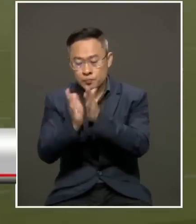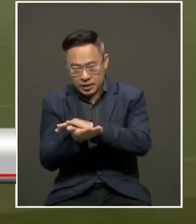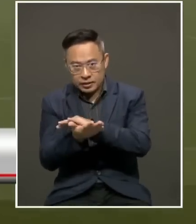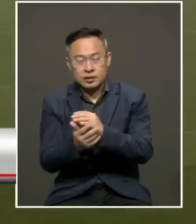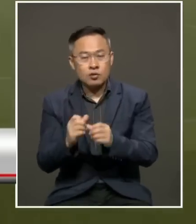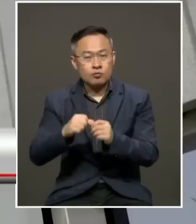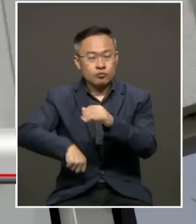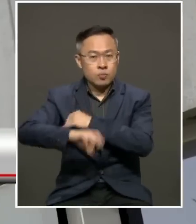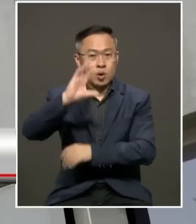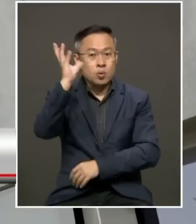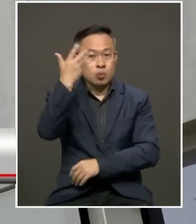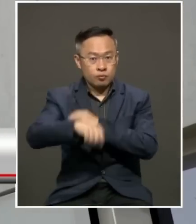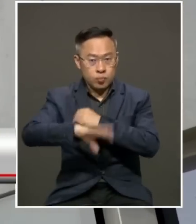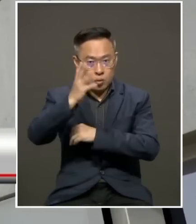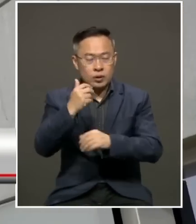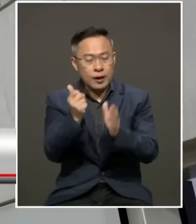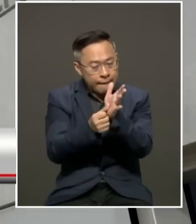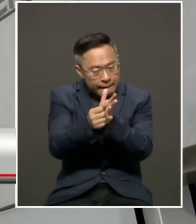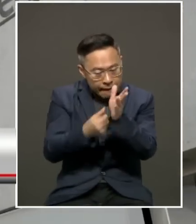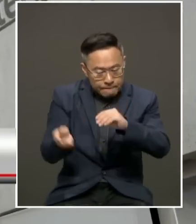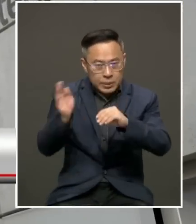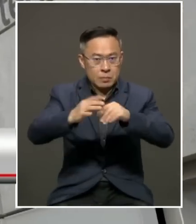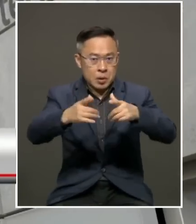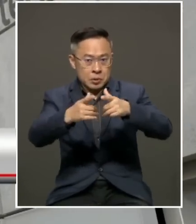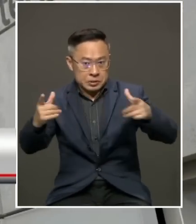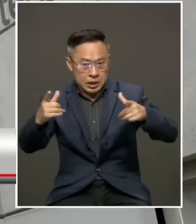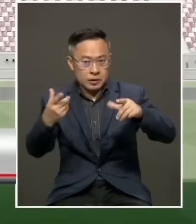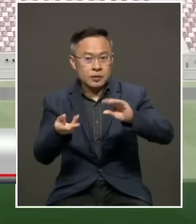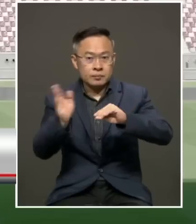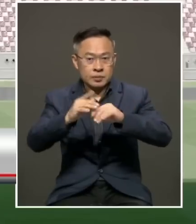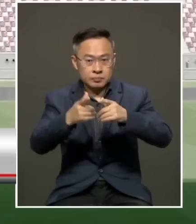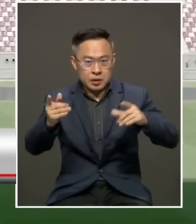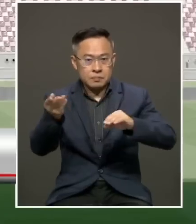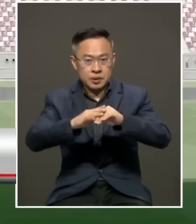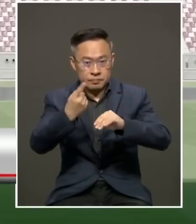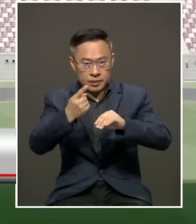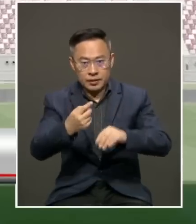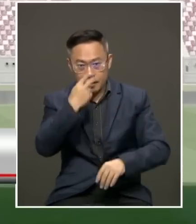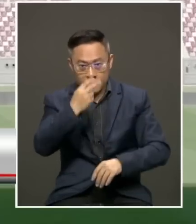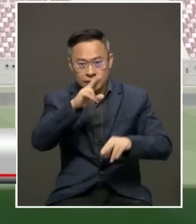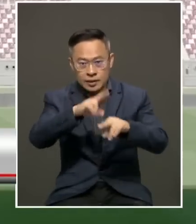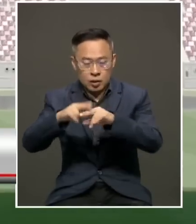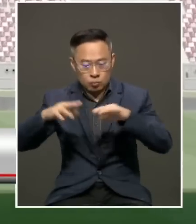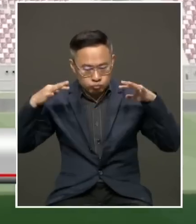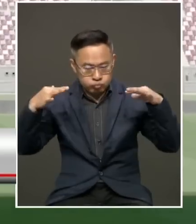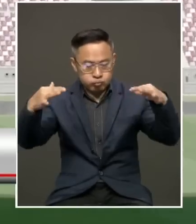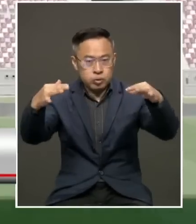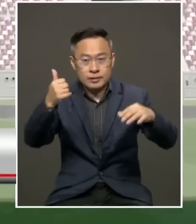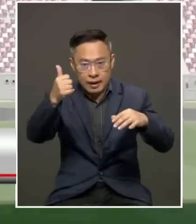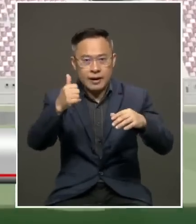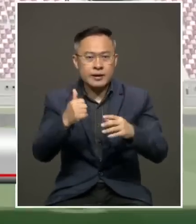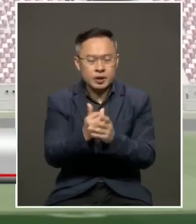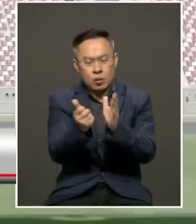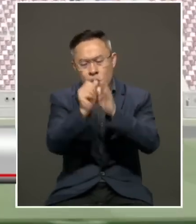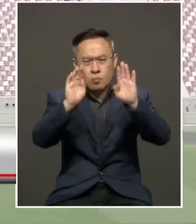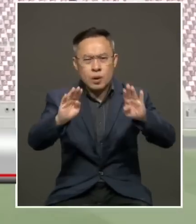พอจะเป็นเจ้าภาพจากการแข่งขันฟุตบอลโลกก็ปรับปรุงกันขึ้นมาใหม่แล้วก็กลายเป็นหน้าตาแบบที่เห็นนี้นะคะก็มันจะมีแบบส่วนเว้า